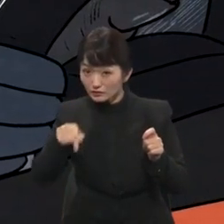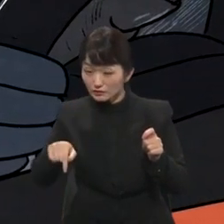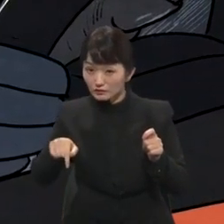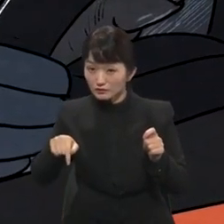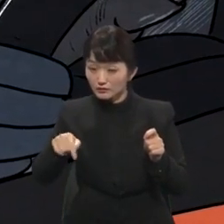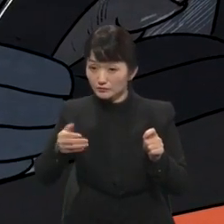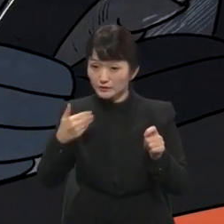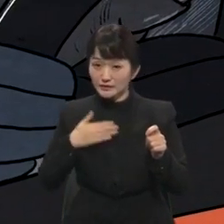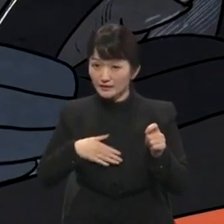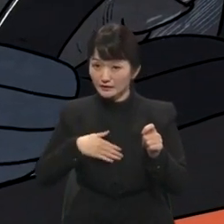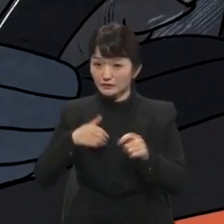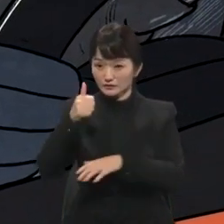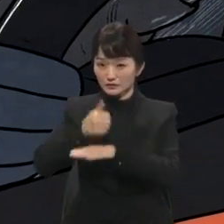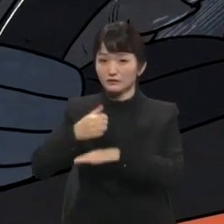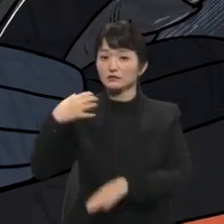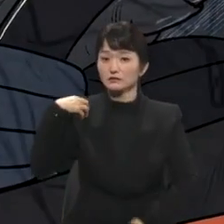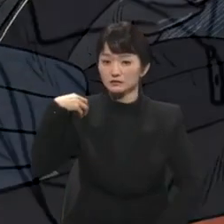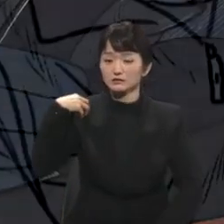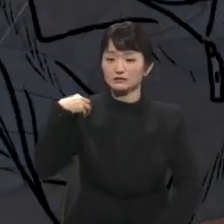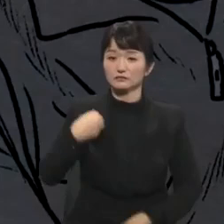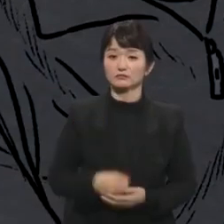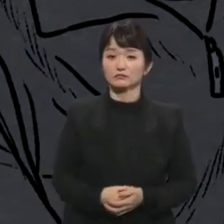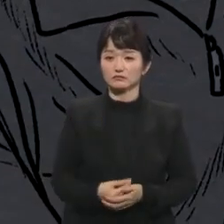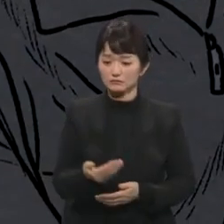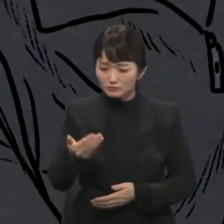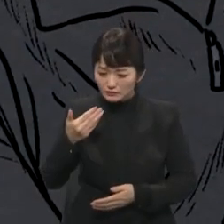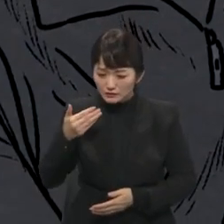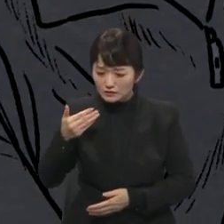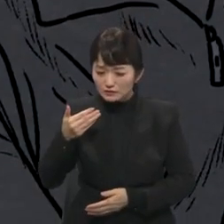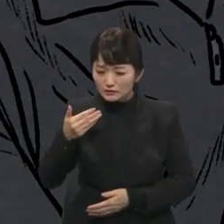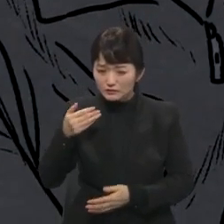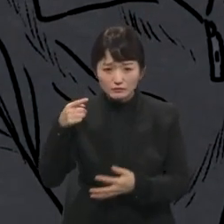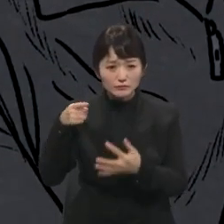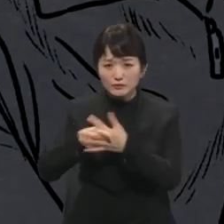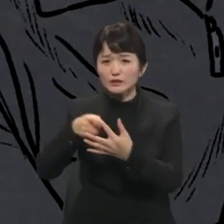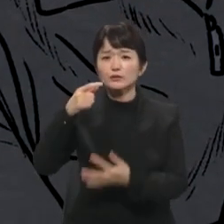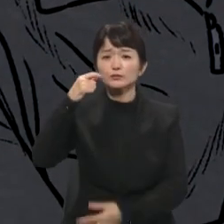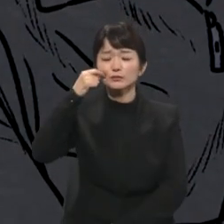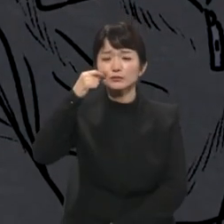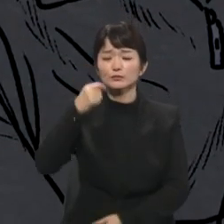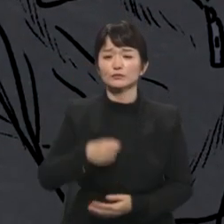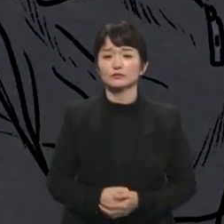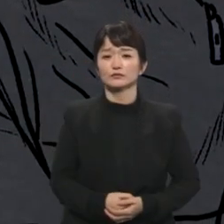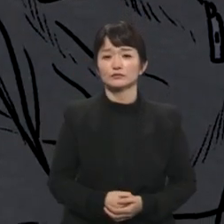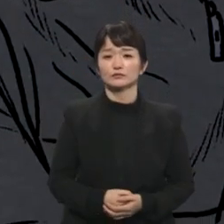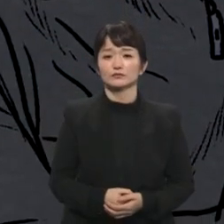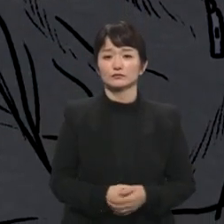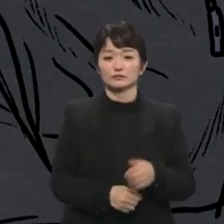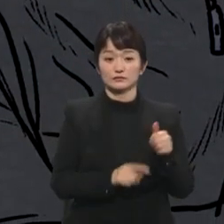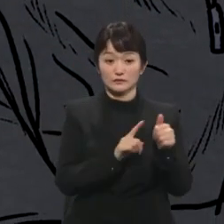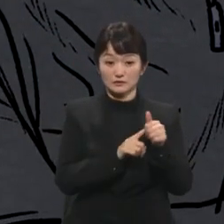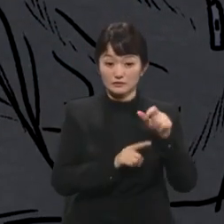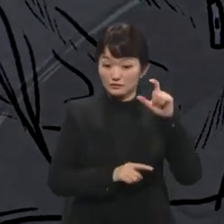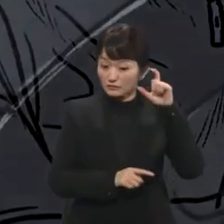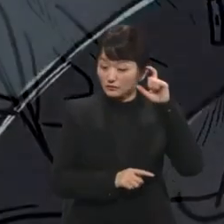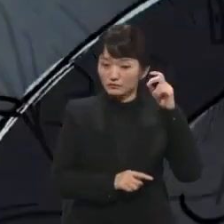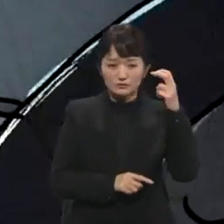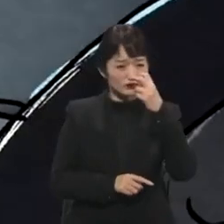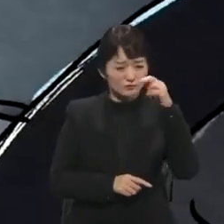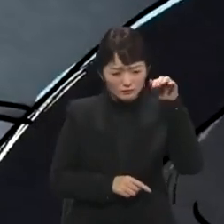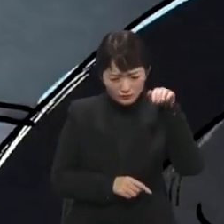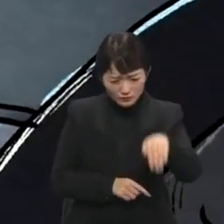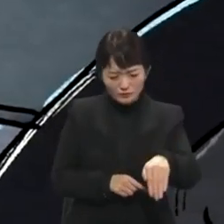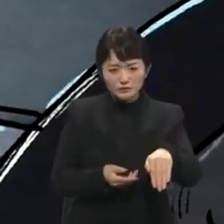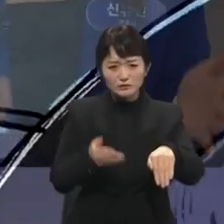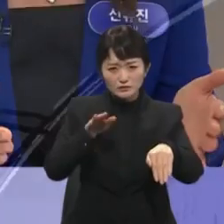책임을지게 되어 있는데요이 예견할 수 없었다라고 보는 거죠 그러니까 청력 관리를 소홀했다고 하더라도 자신이 혹은